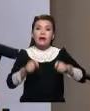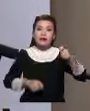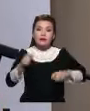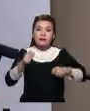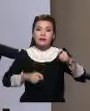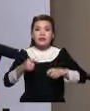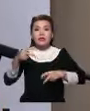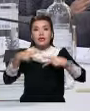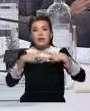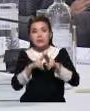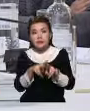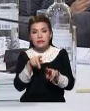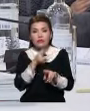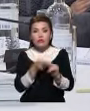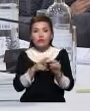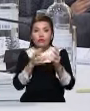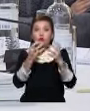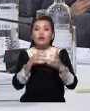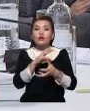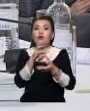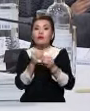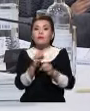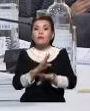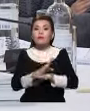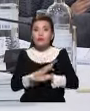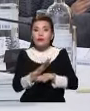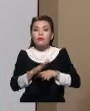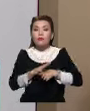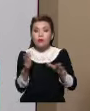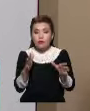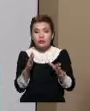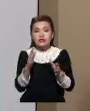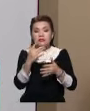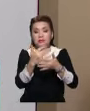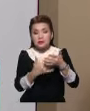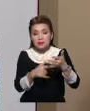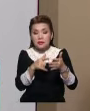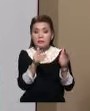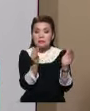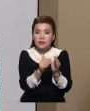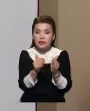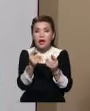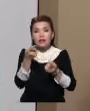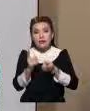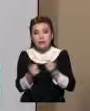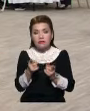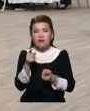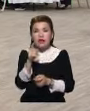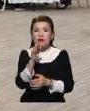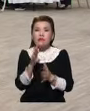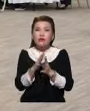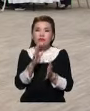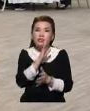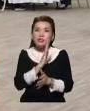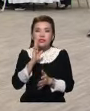Астане. Эксперты считают, что число жертв домашних тиранов в разы больше, чем сообщает статистика. Не все женщины идут с этой бедой в полицию